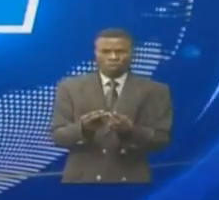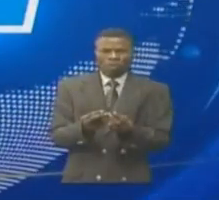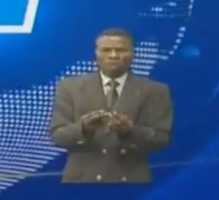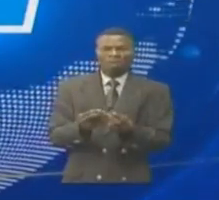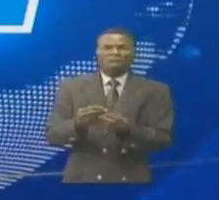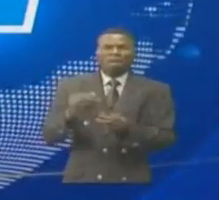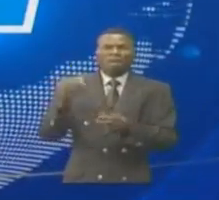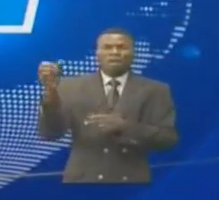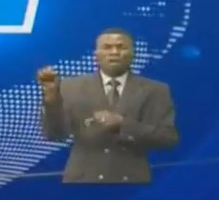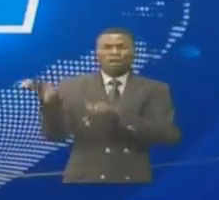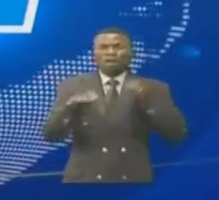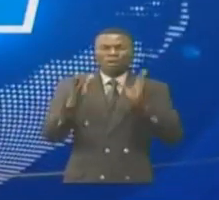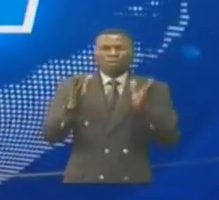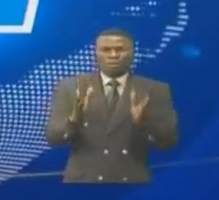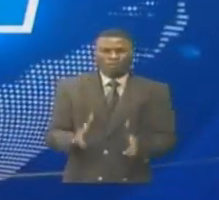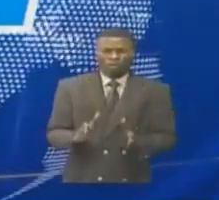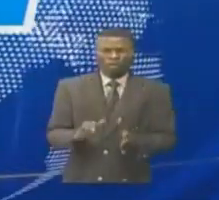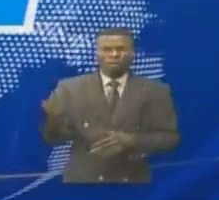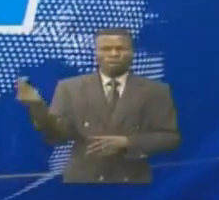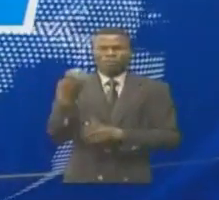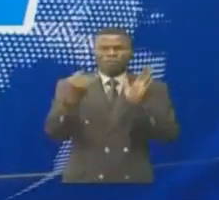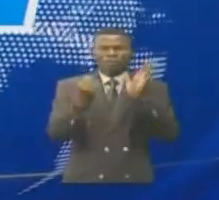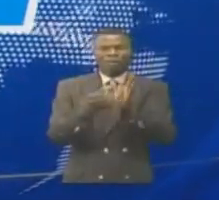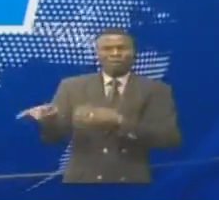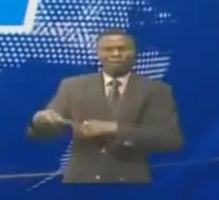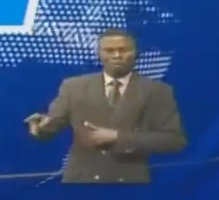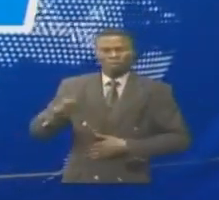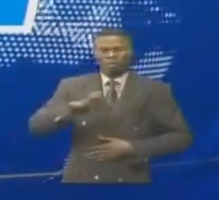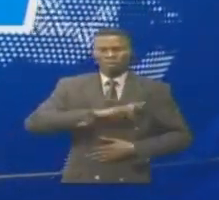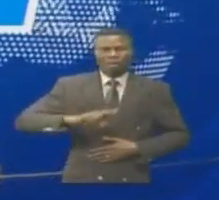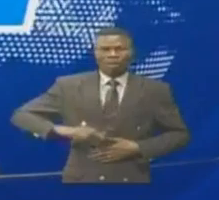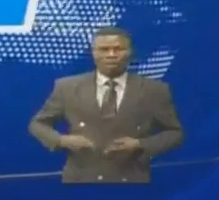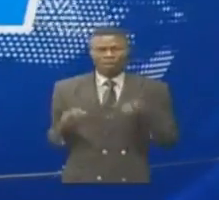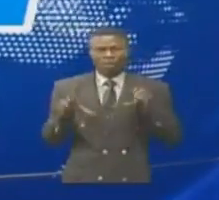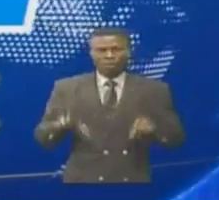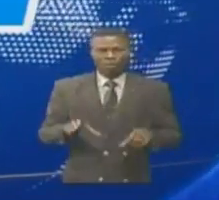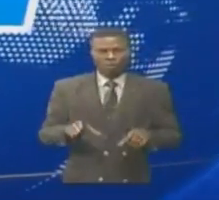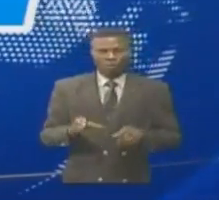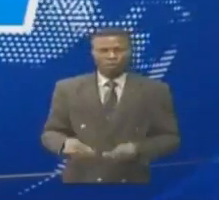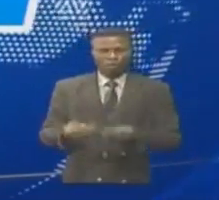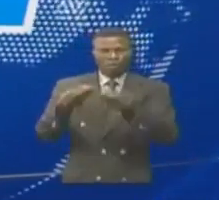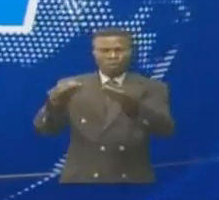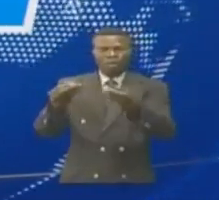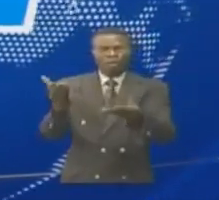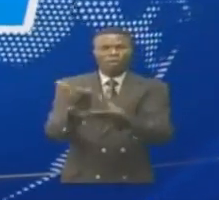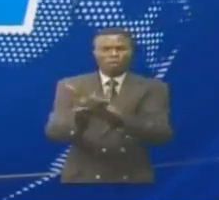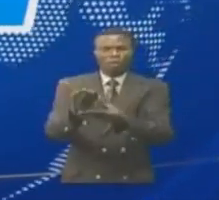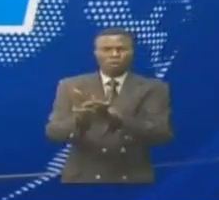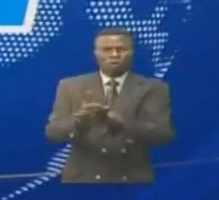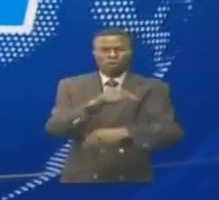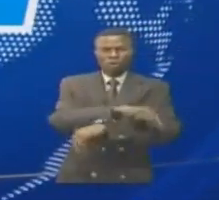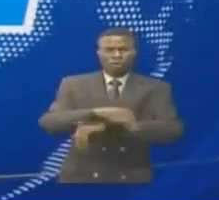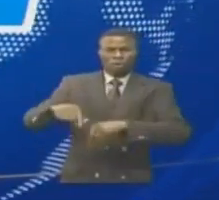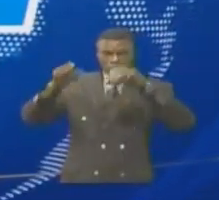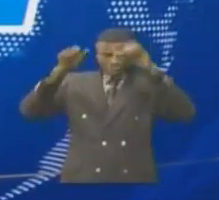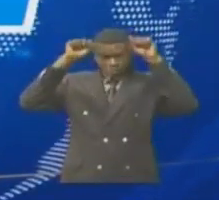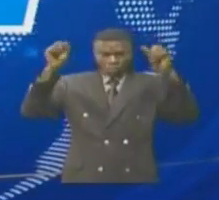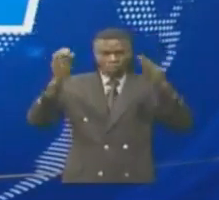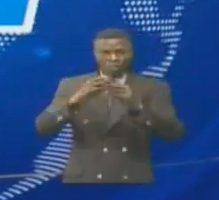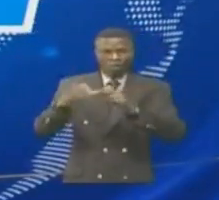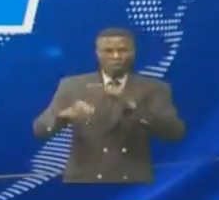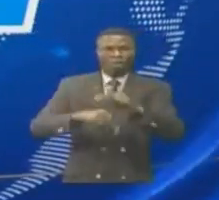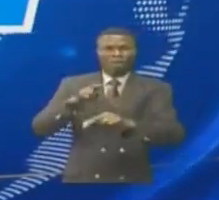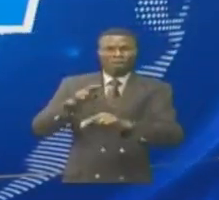d'activistes issus des 26 provinces de la République démocratique du Congo est allé déposer un mémorandum au cabinet du président de l'Assemblée